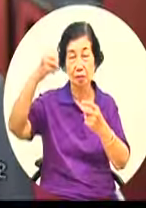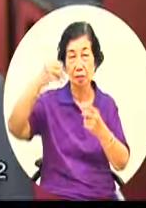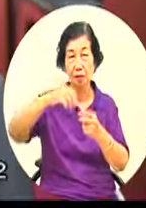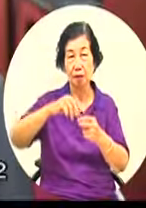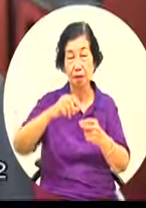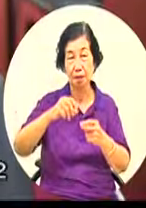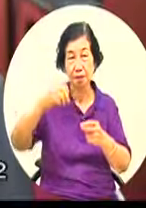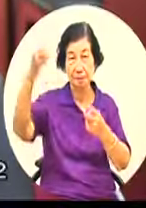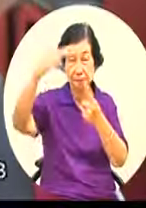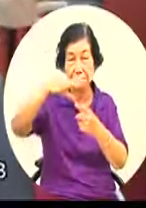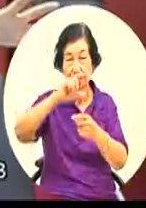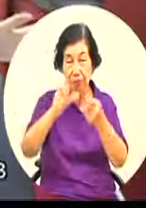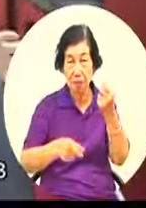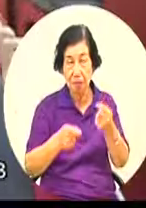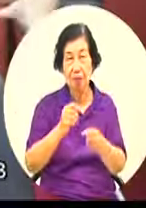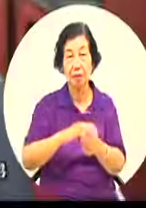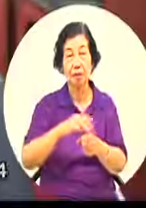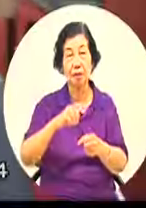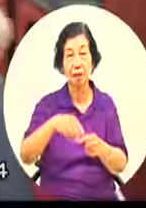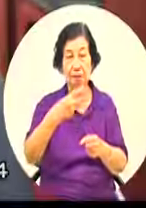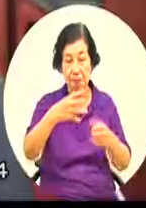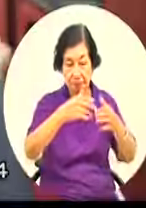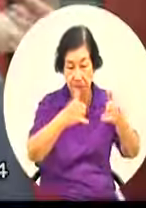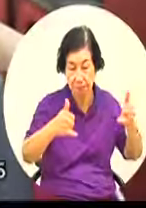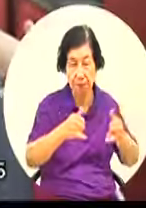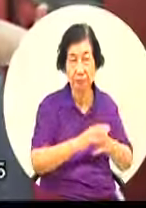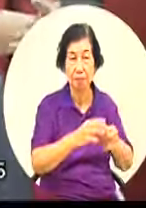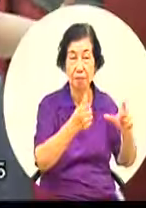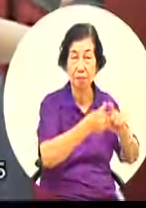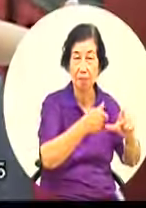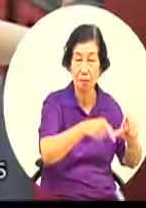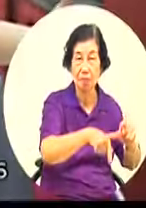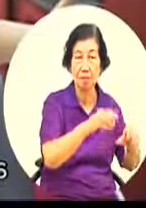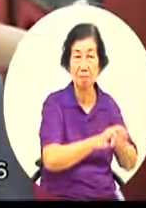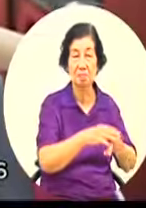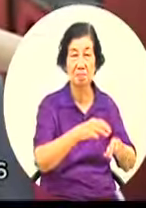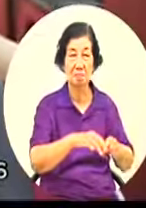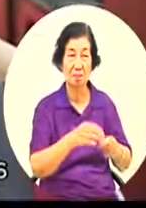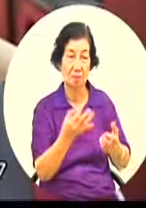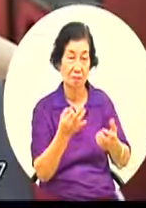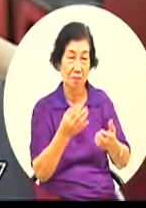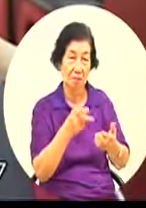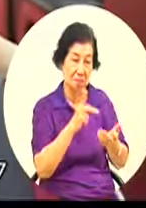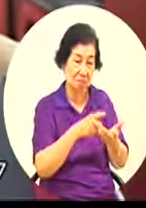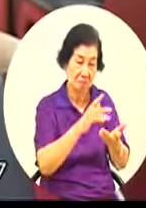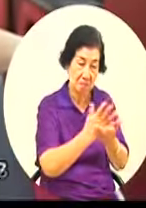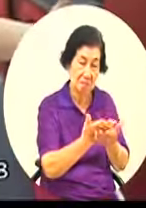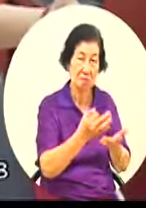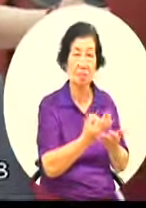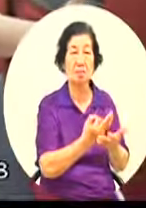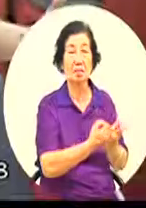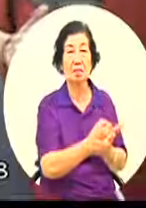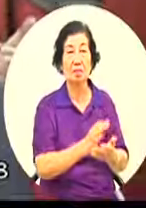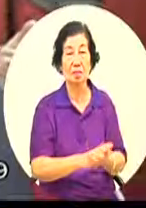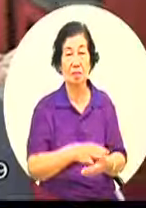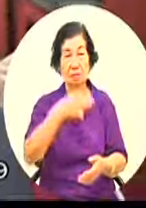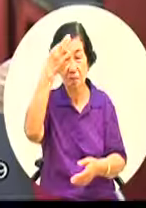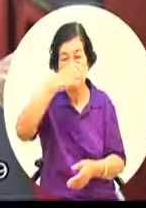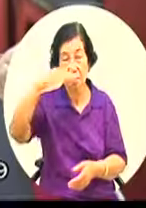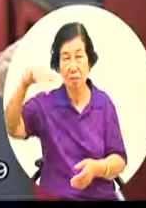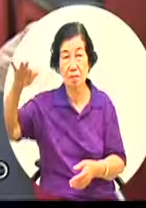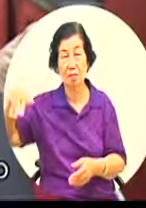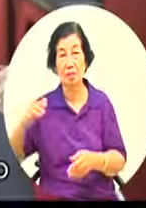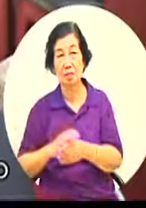民区林安区遐有附近，大家都无够用啊，更有可能搁咱凤山遮，凤山遮敢那北凤山得要